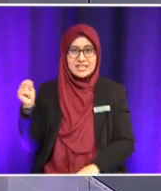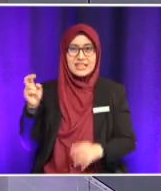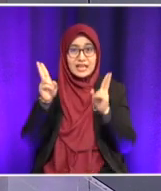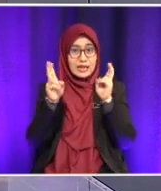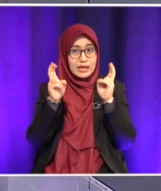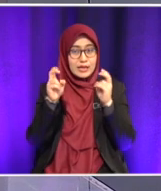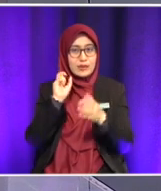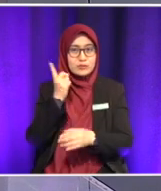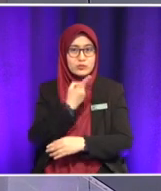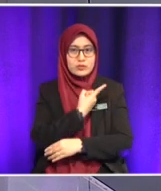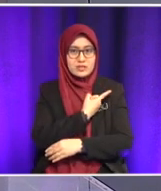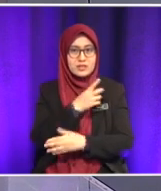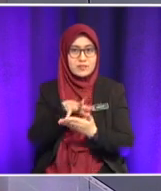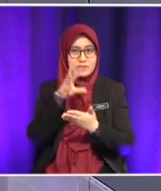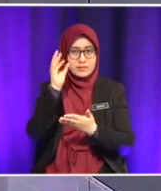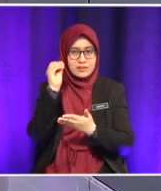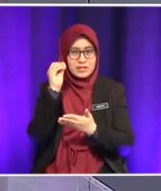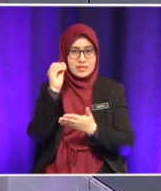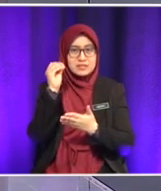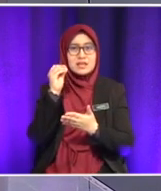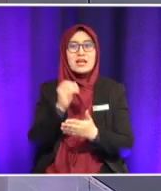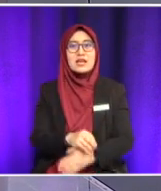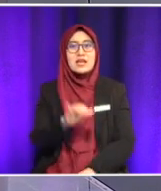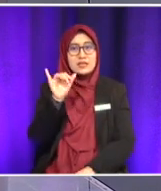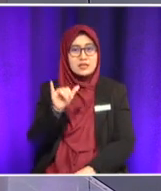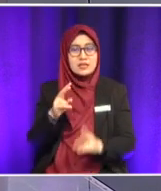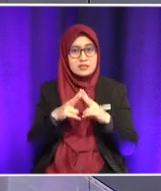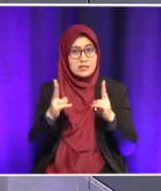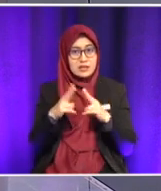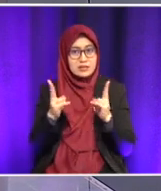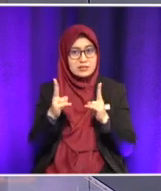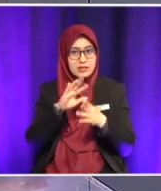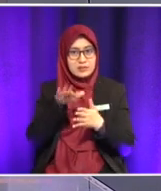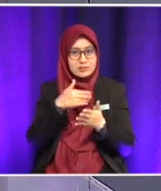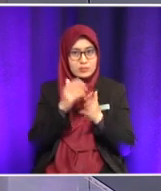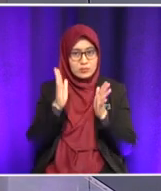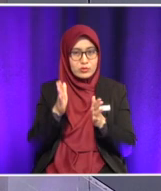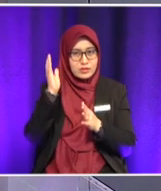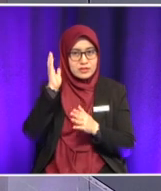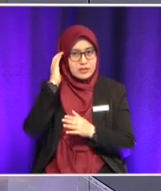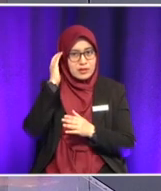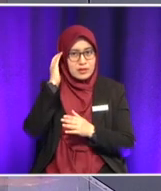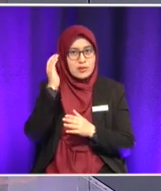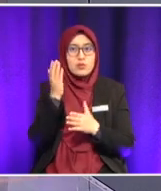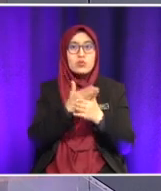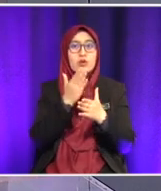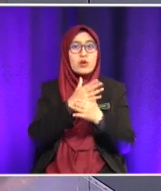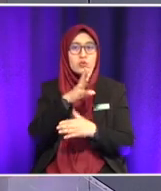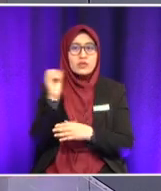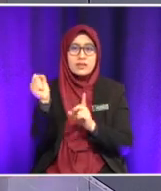pada hari ini sangat-sangat serius dan sangat penting yaitu gangguan seksual dan penginderaan seksual mungkin